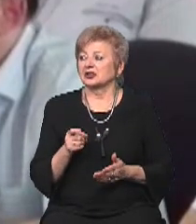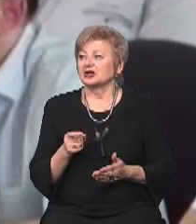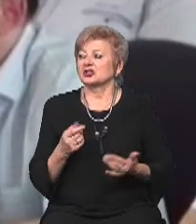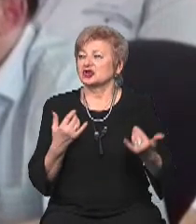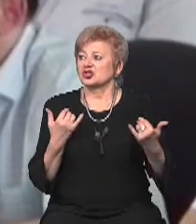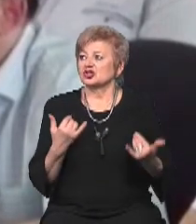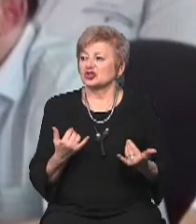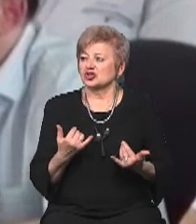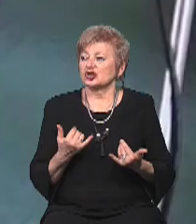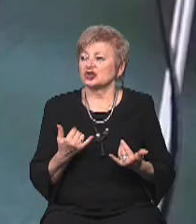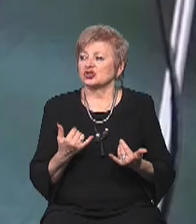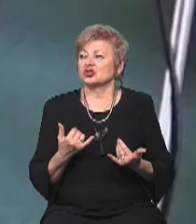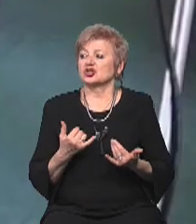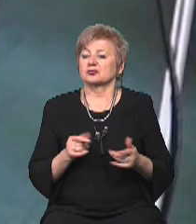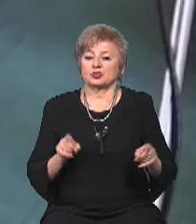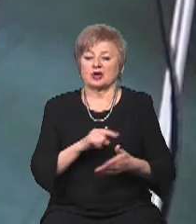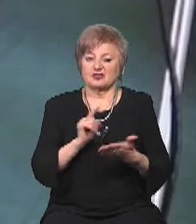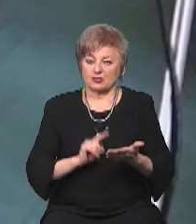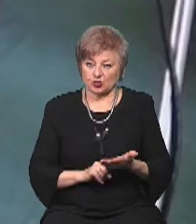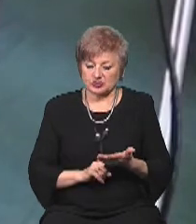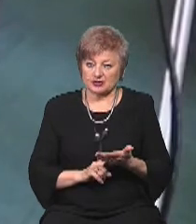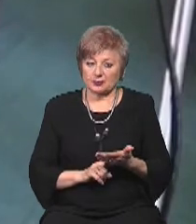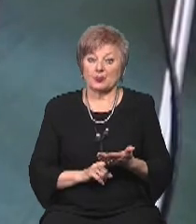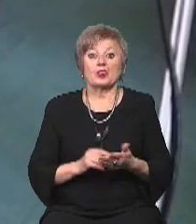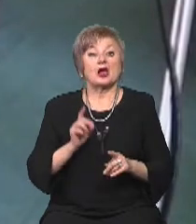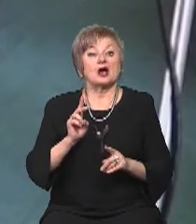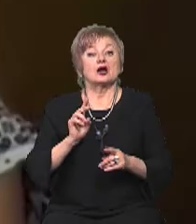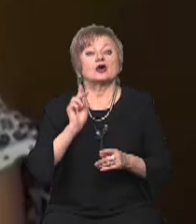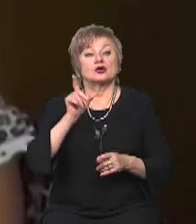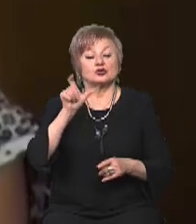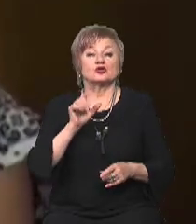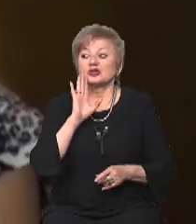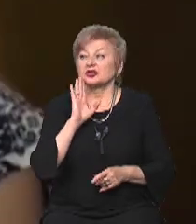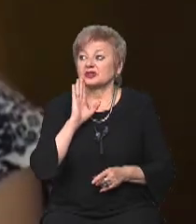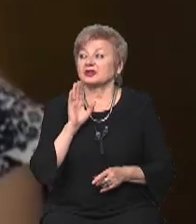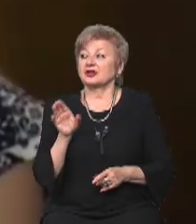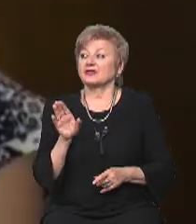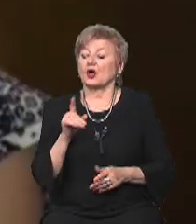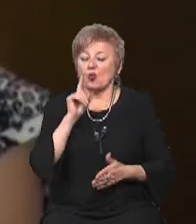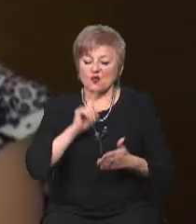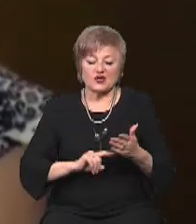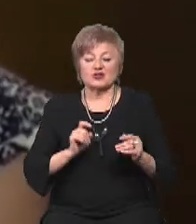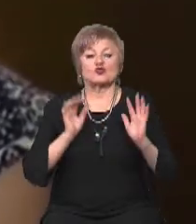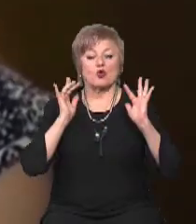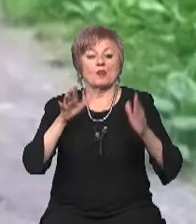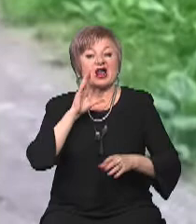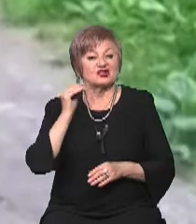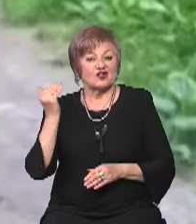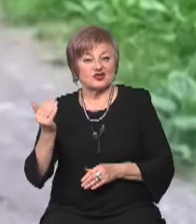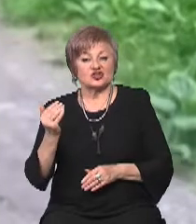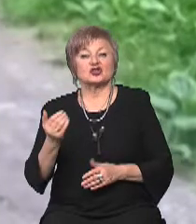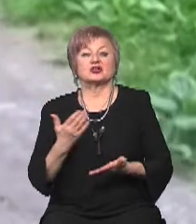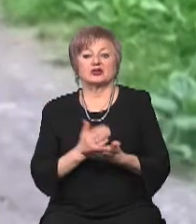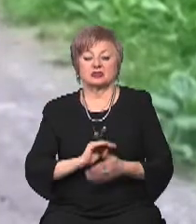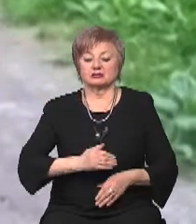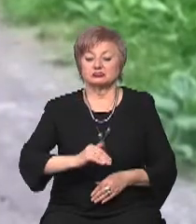є безпосередніми відповідальними. Авторкою одного з поданих проєктів є рівнянка Левтина Валага. Вона впевнена, що у парку Шевченка бракує пандусів та